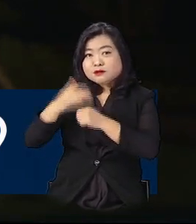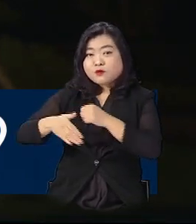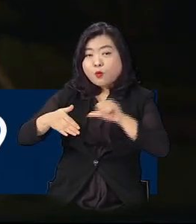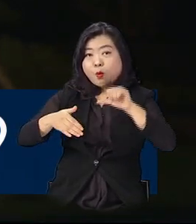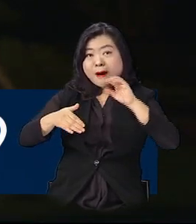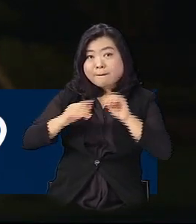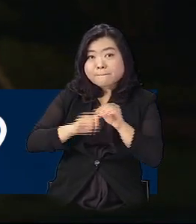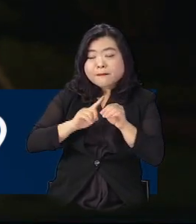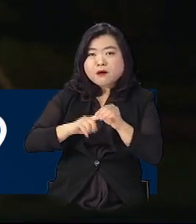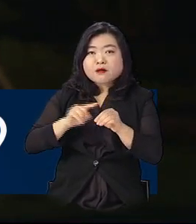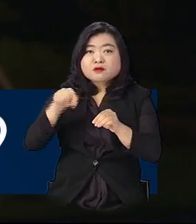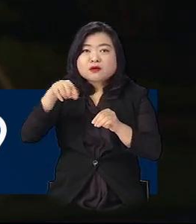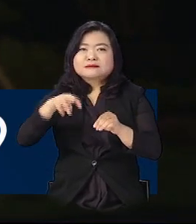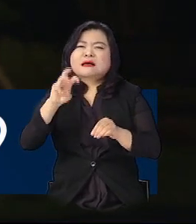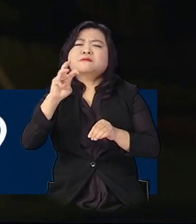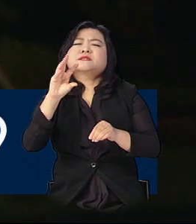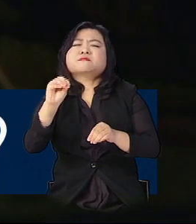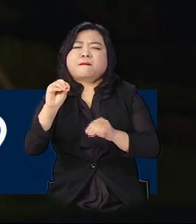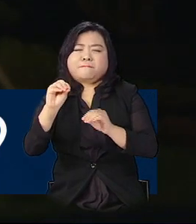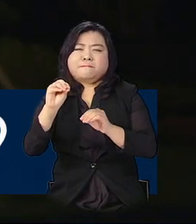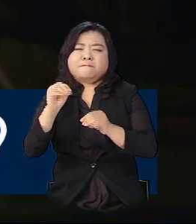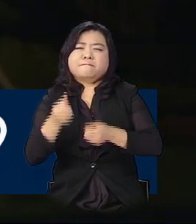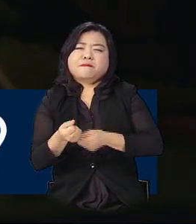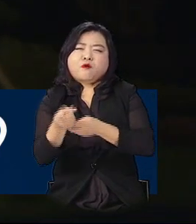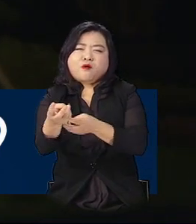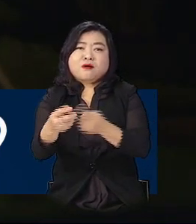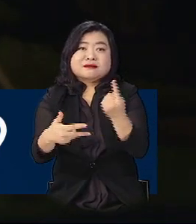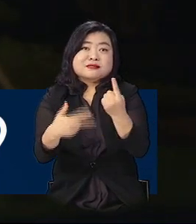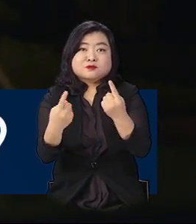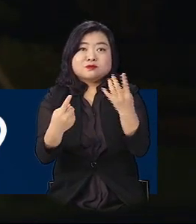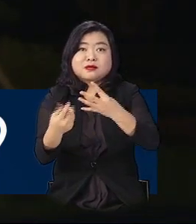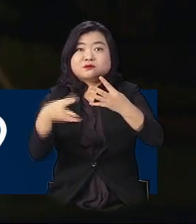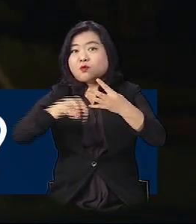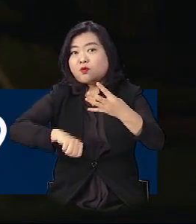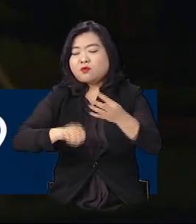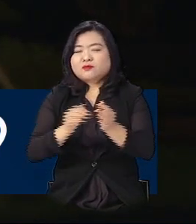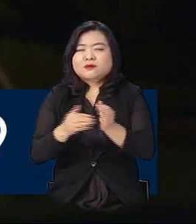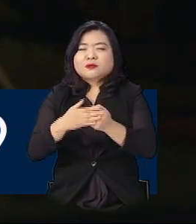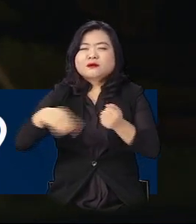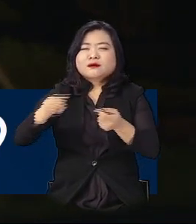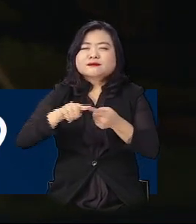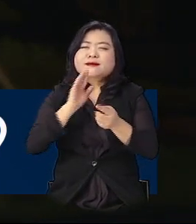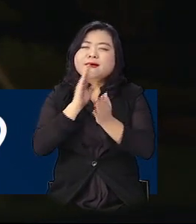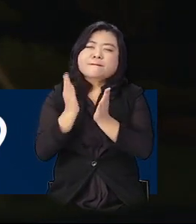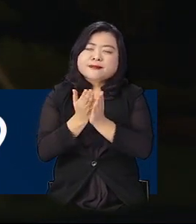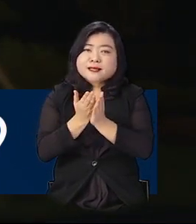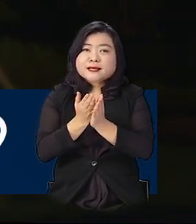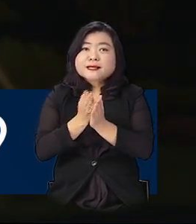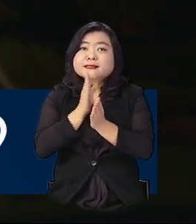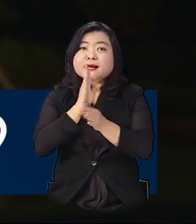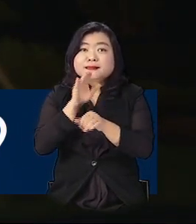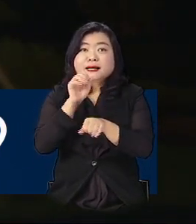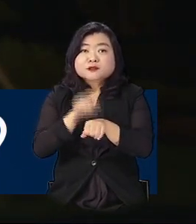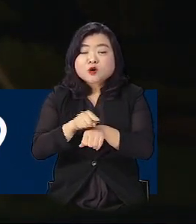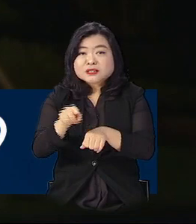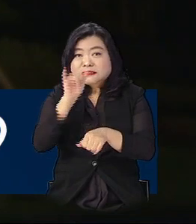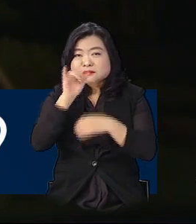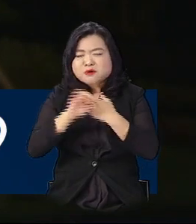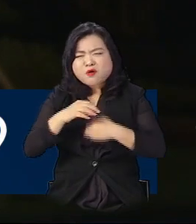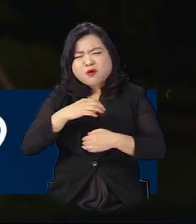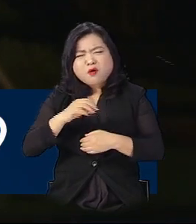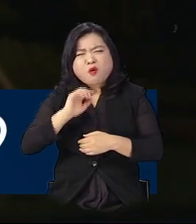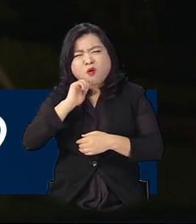이거는 30만 평을 만듭니다. 한 1조 4천억 들어서 만드는데 거기서 예타를 하면은 어렵게 되는 거 아니냐 이런